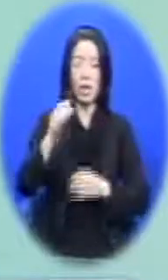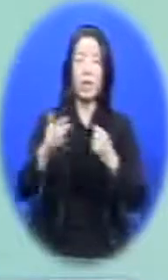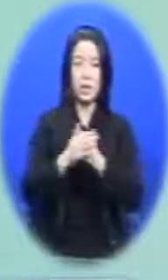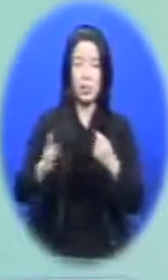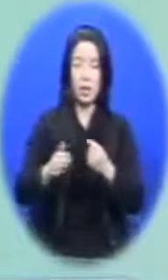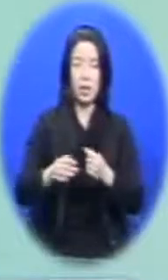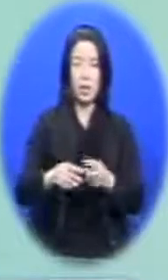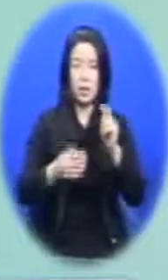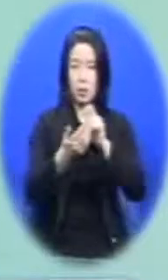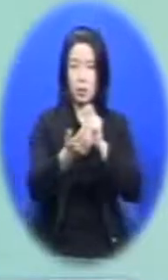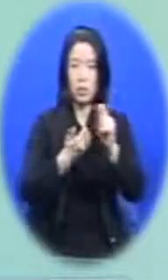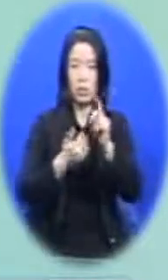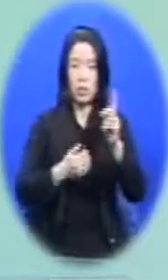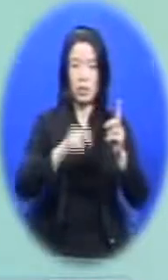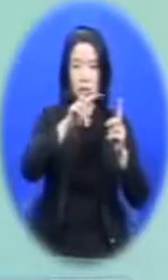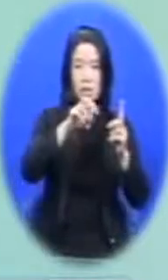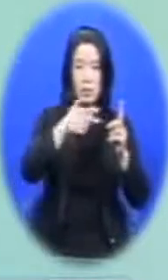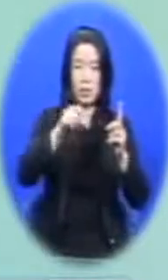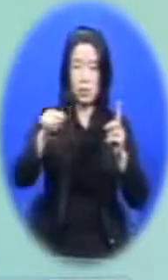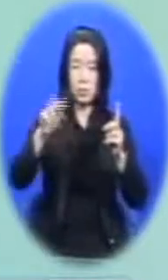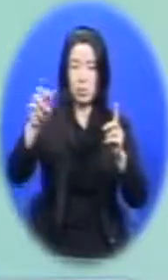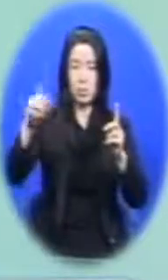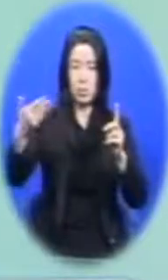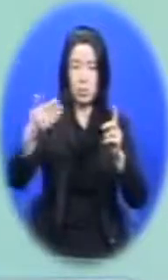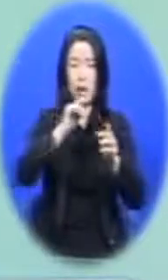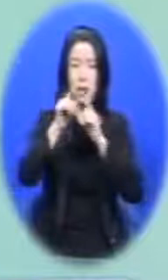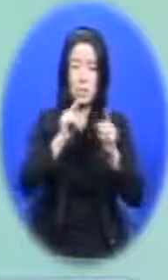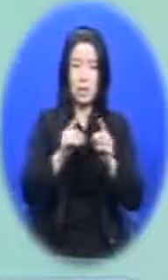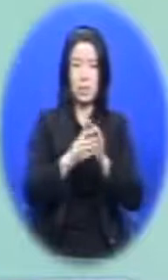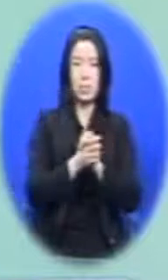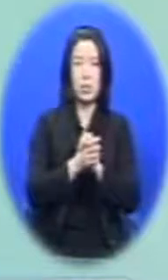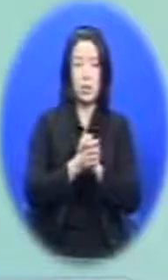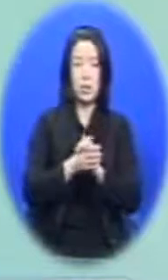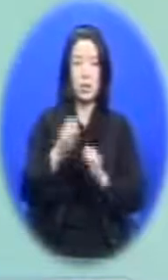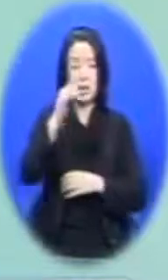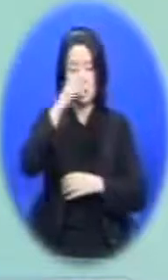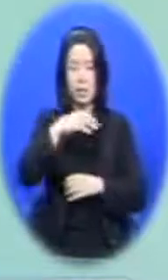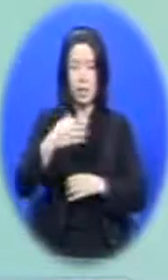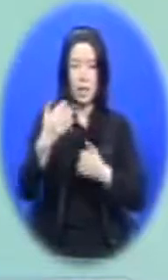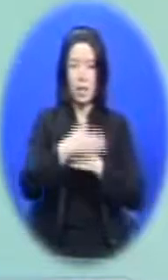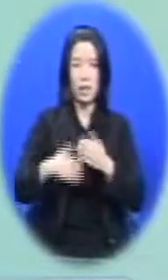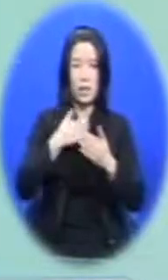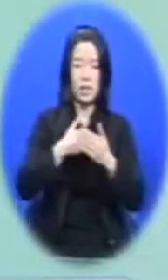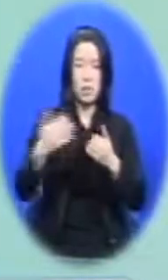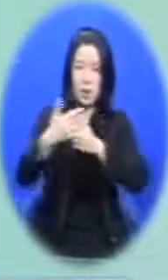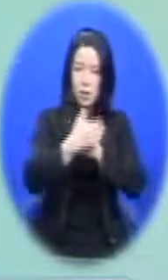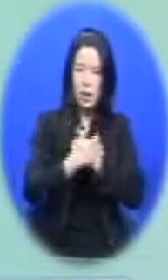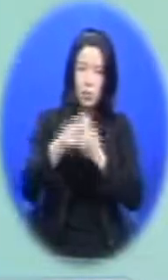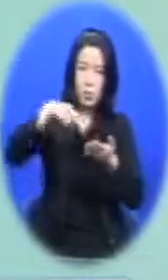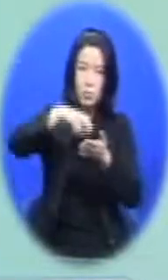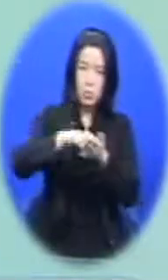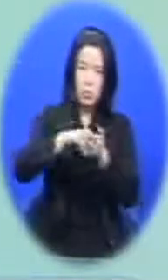그 고린도전서 1장 27절부터 말씀을 그냥 가슴에 끌어안고 그리고는 무릎